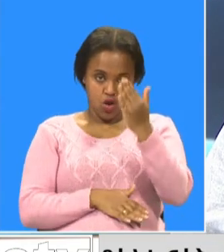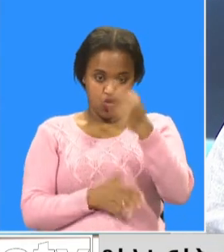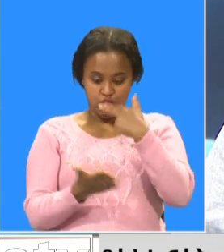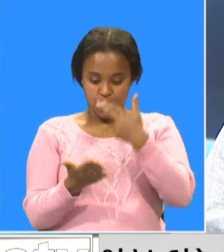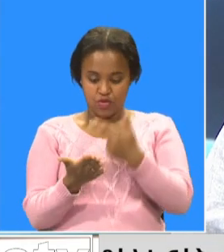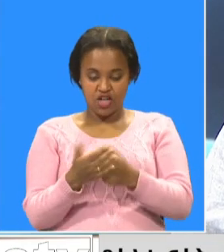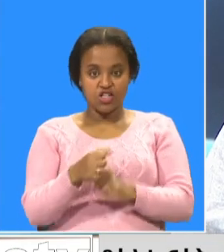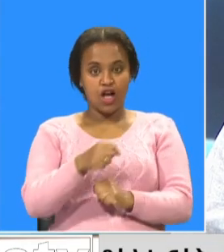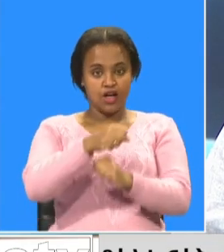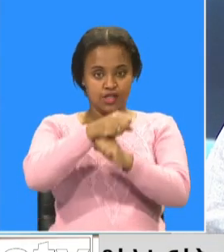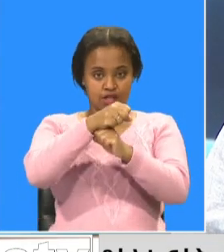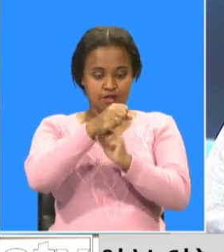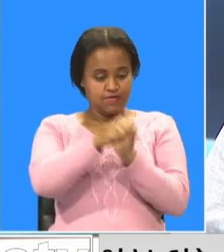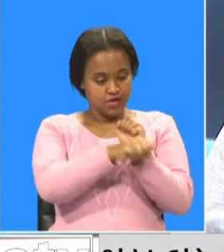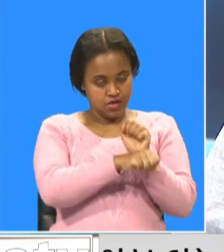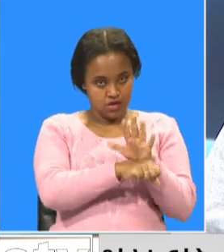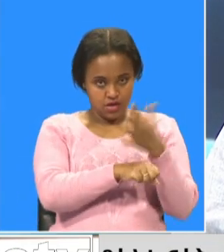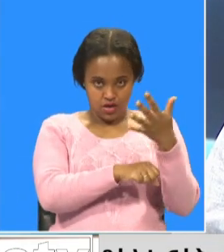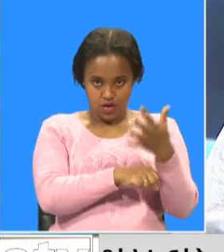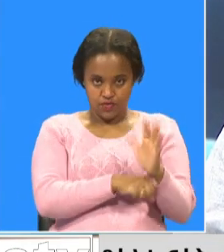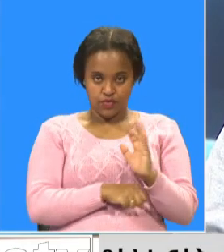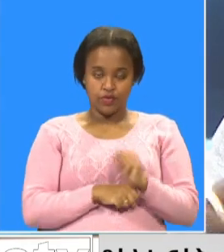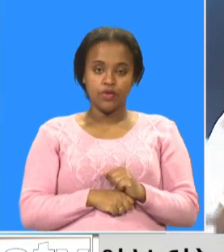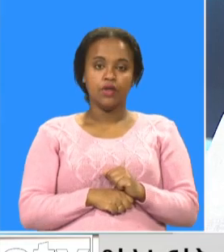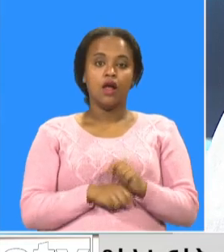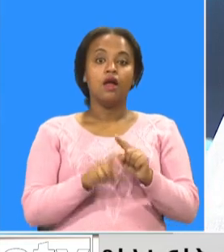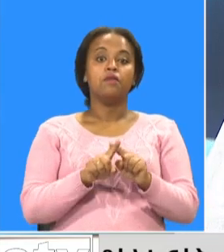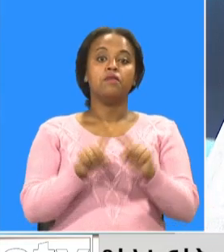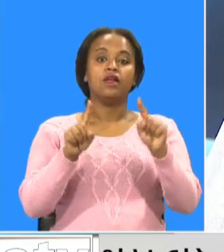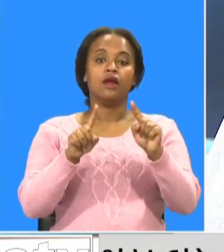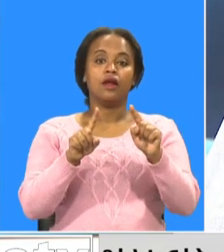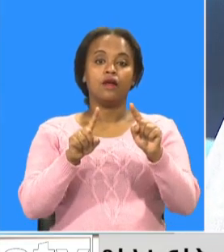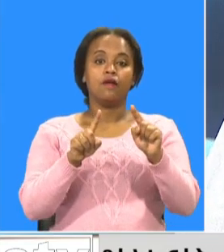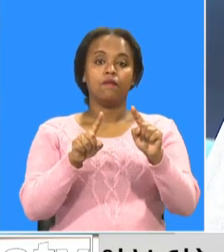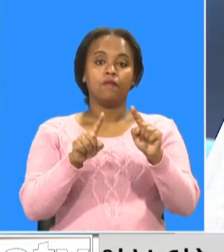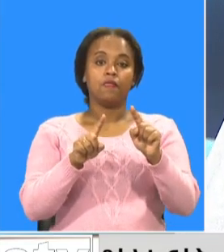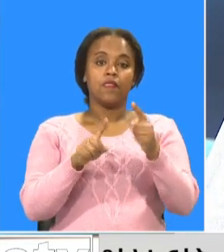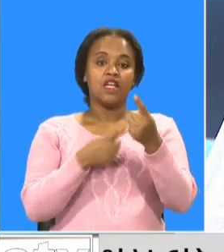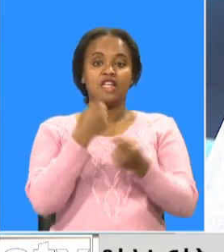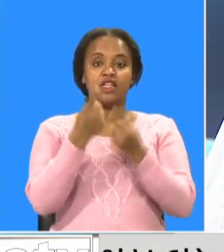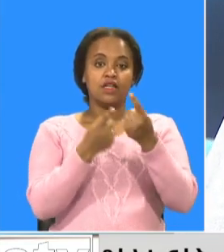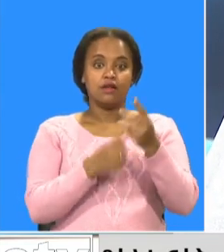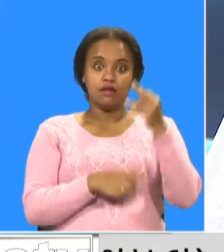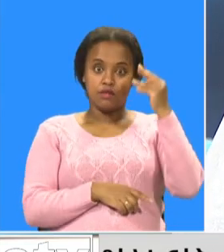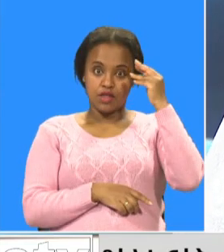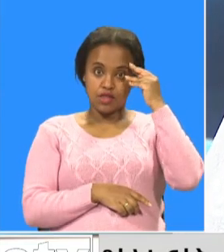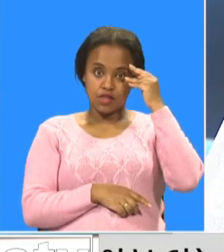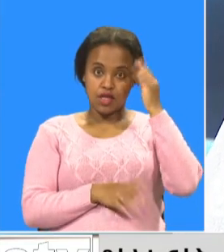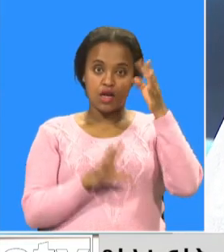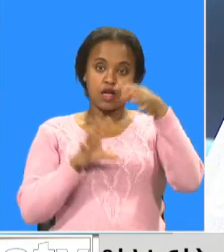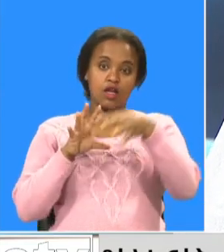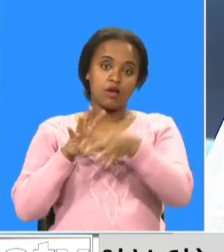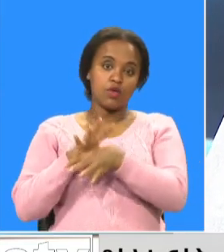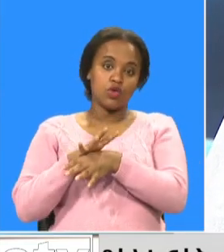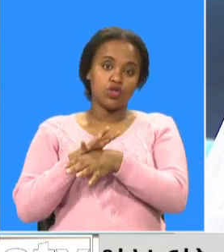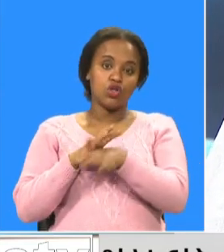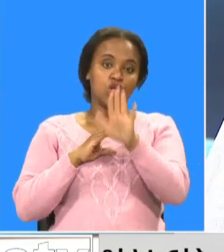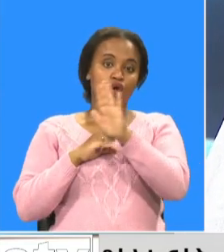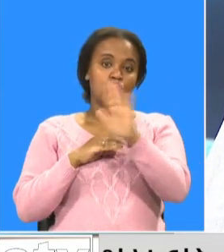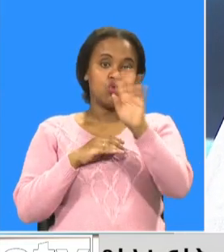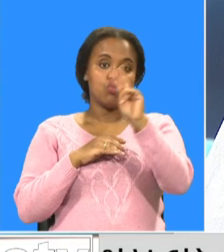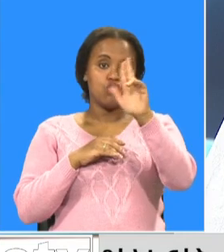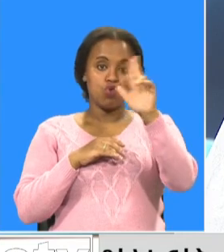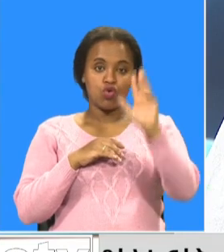አስደግፈን ልከናል። በተለይ የንግድ ሚኒስቴር፣ የገቢዎች የጉምሩክ